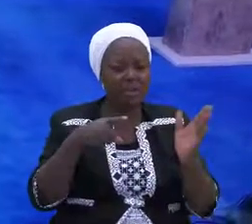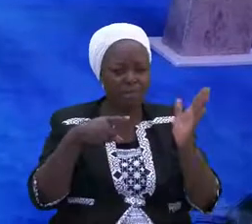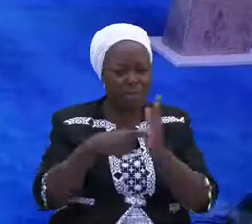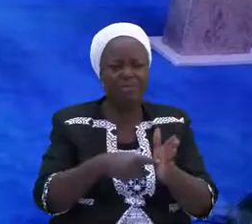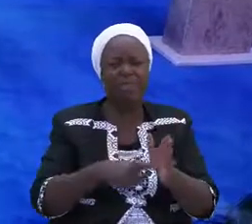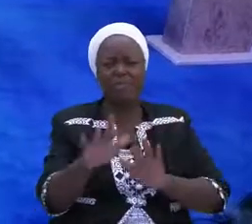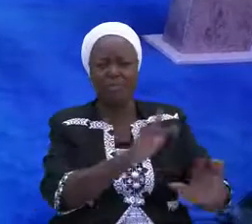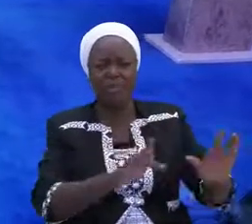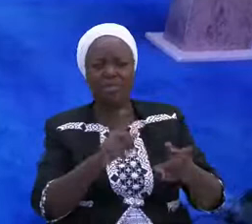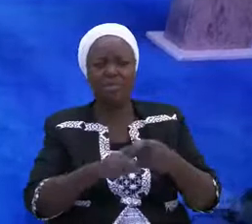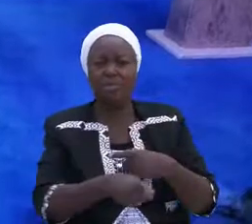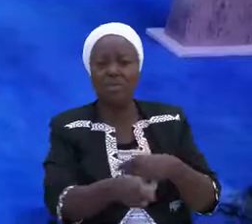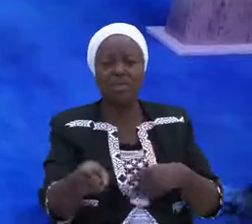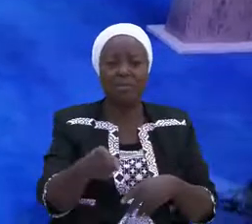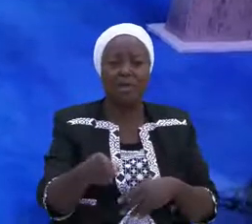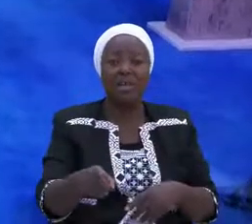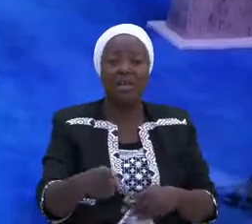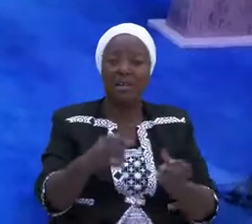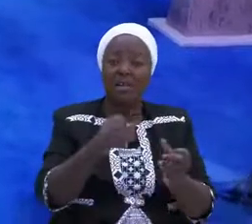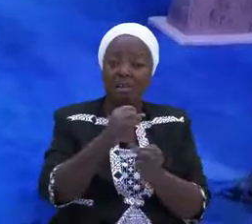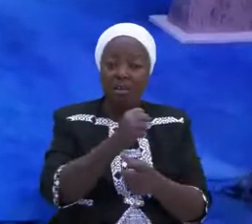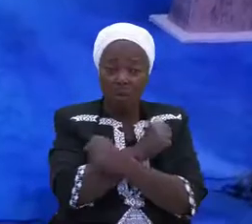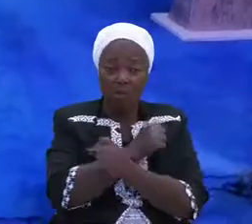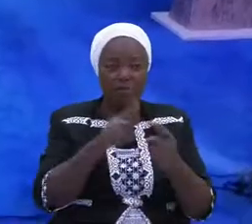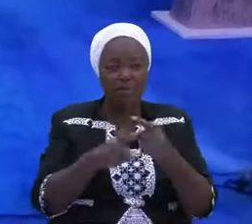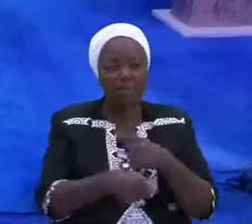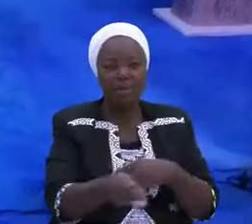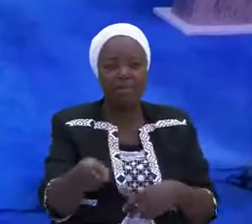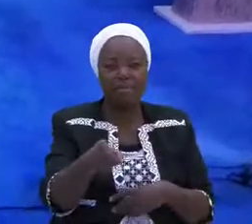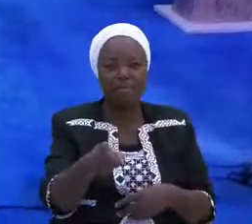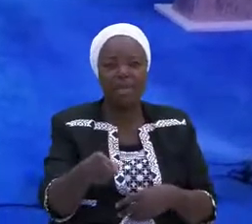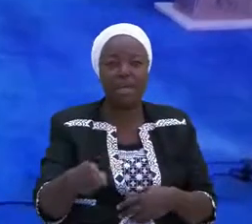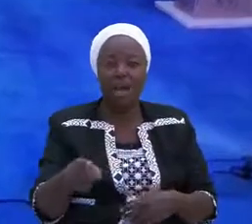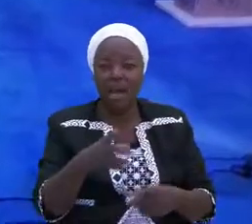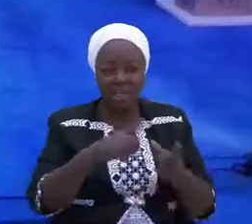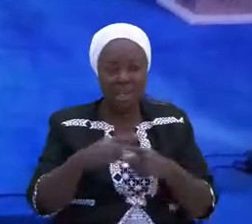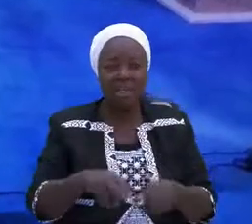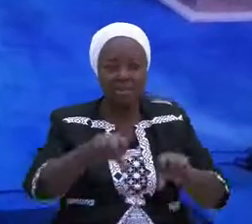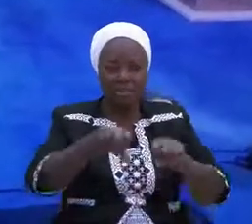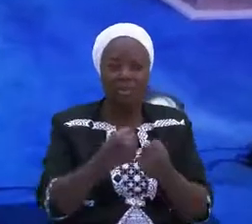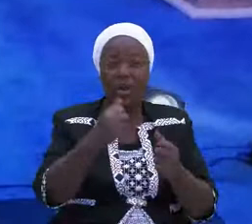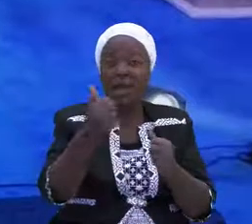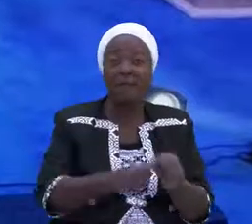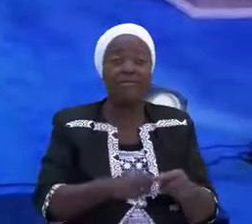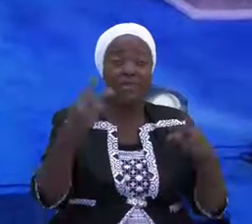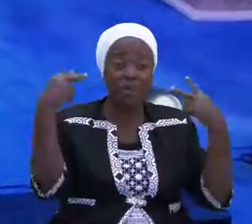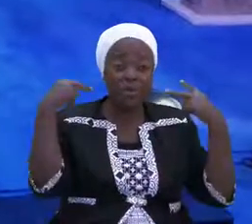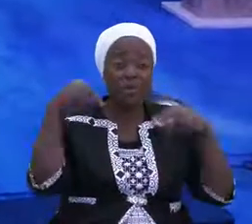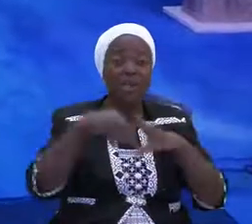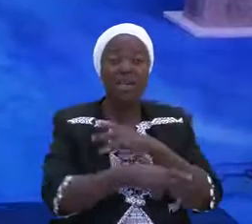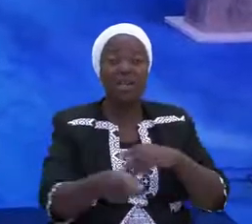la miséricorde dans leur endroit, l'amour envers eux. Et il a brisé tout joug de leur